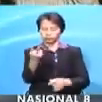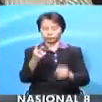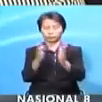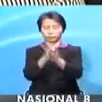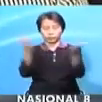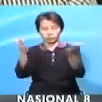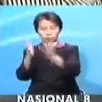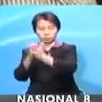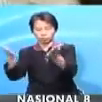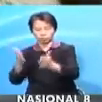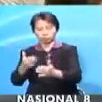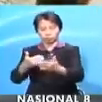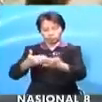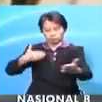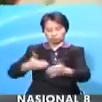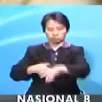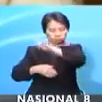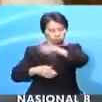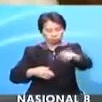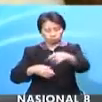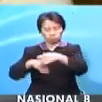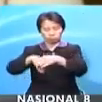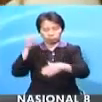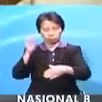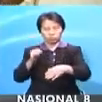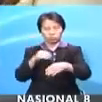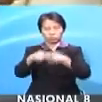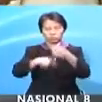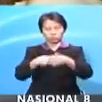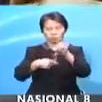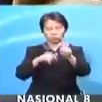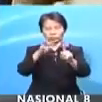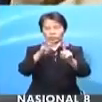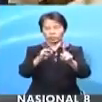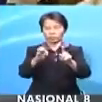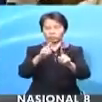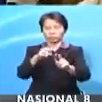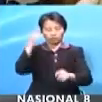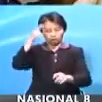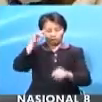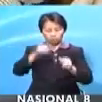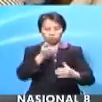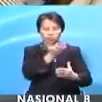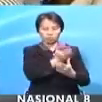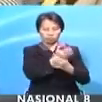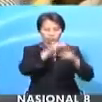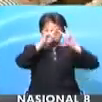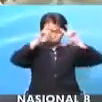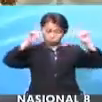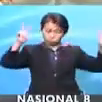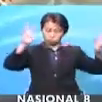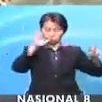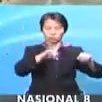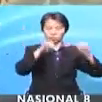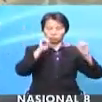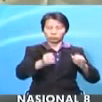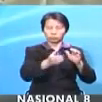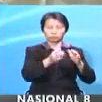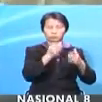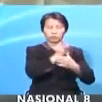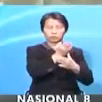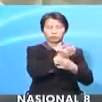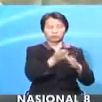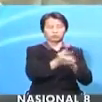daily sebelum ini dilarang menekan Laporan mengenai Iwan MTB atau salah San ia boleh mengganggu ketentraman dan keselamatan